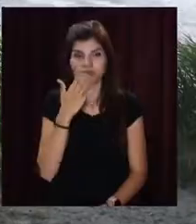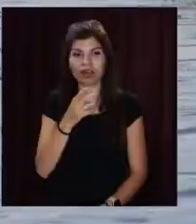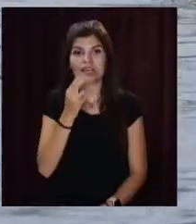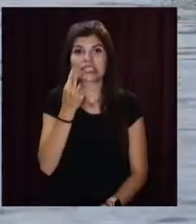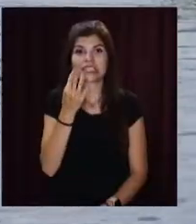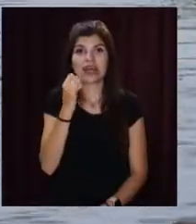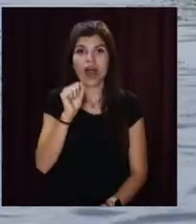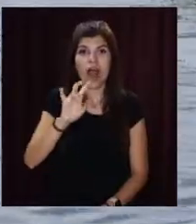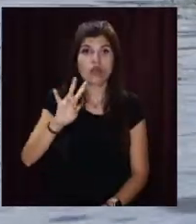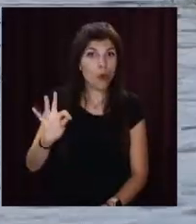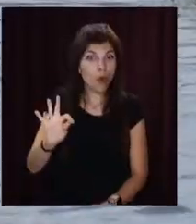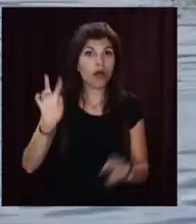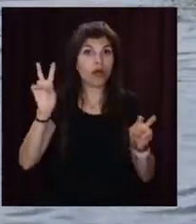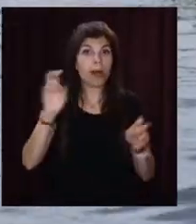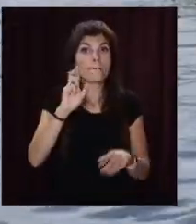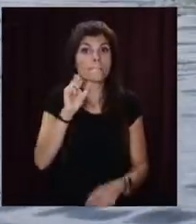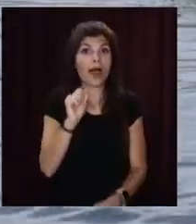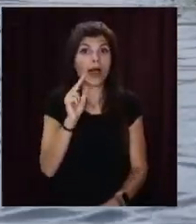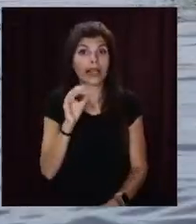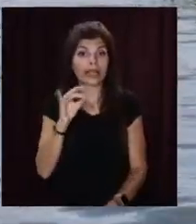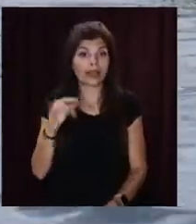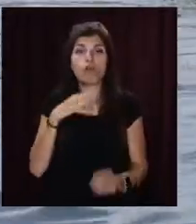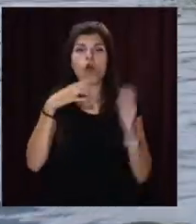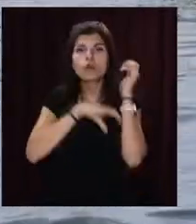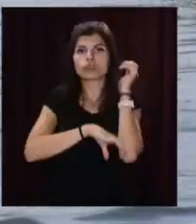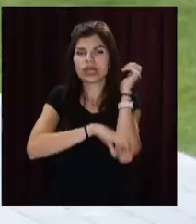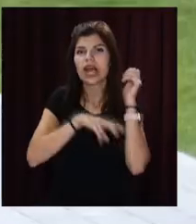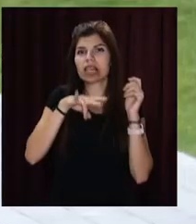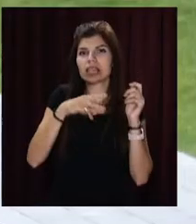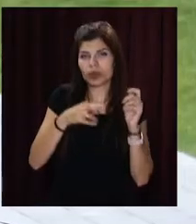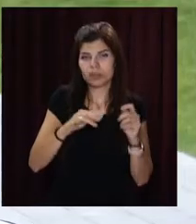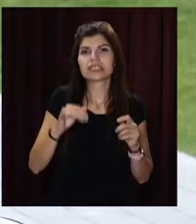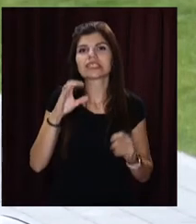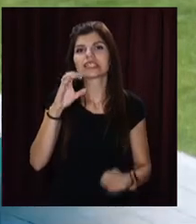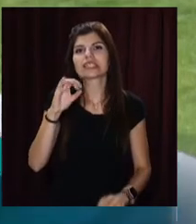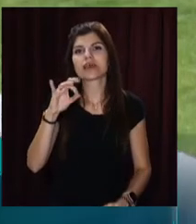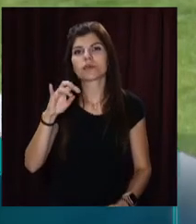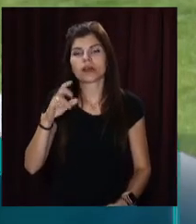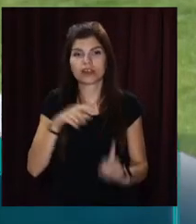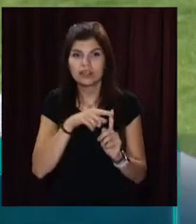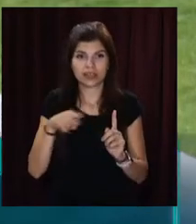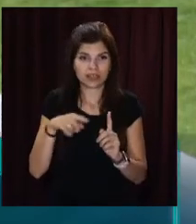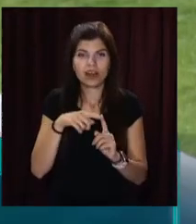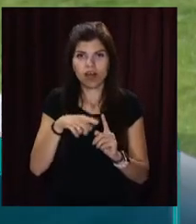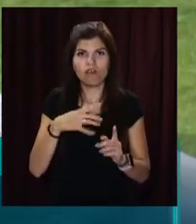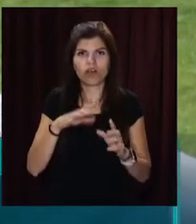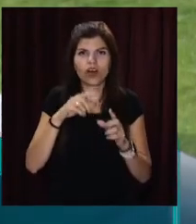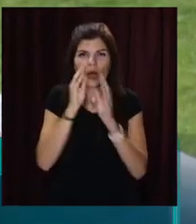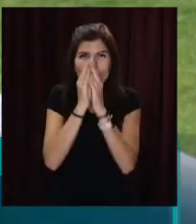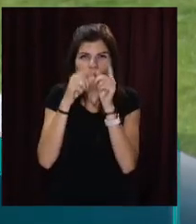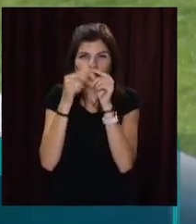запах через ціанобактерії, які швидко розмножуються, кажуть науковці. У кінці липня та у серпні,